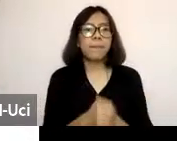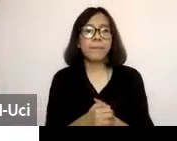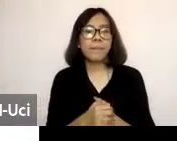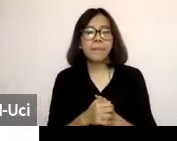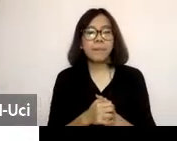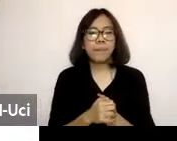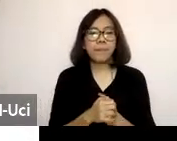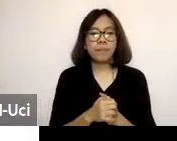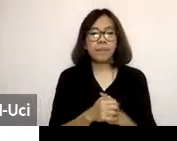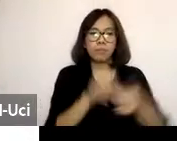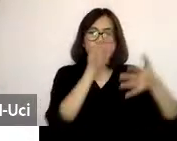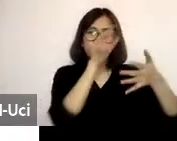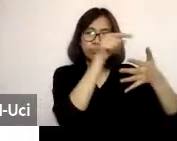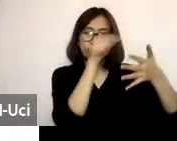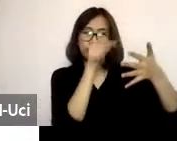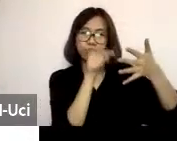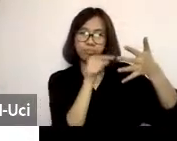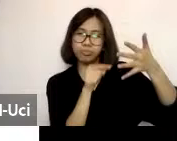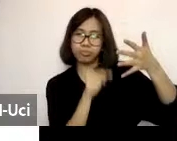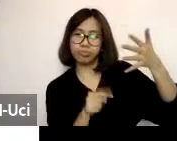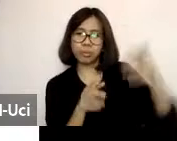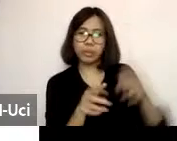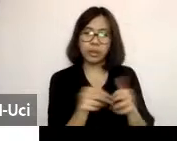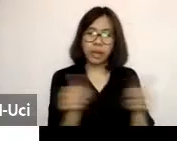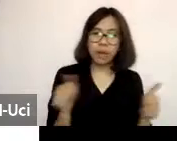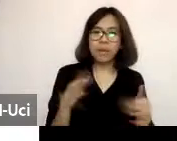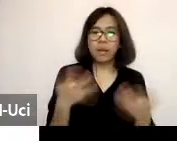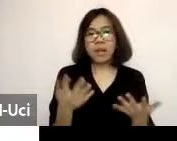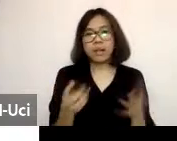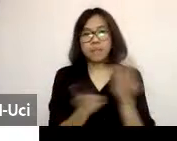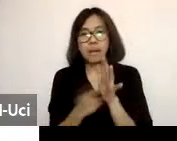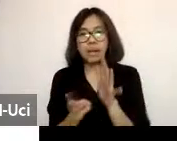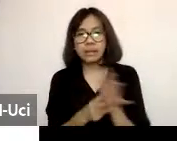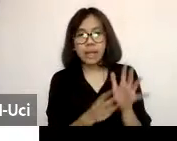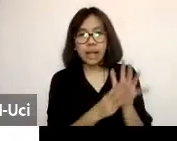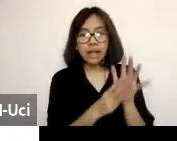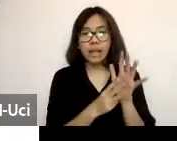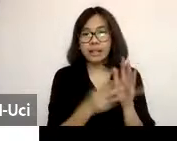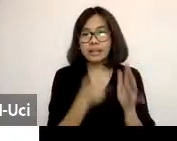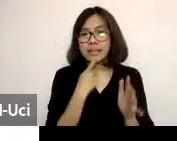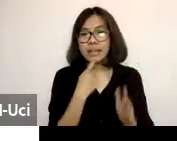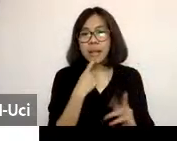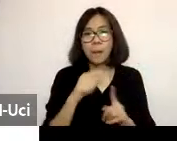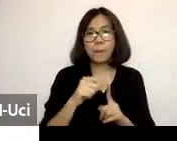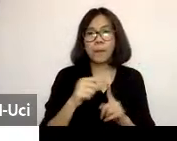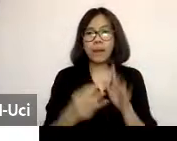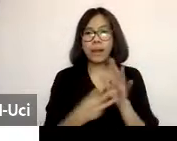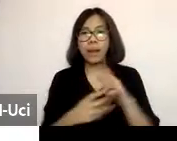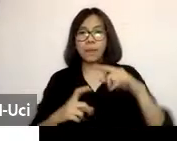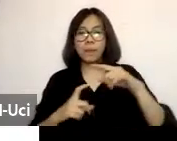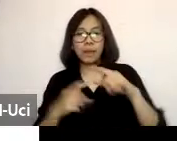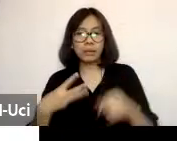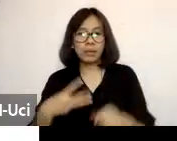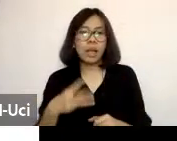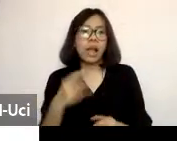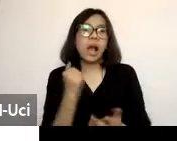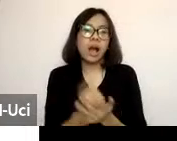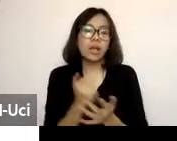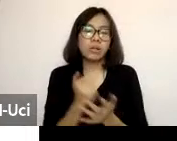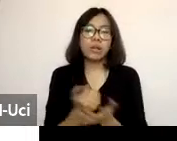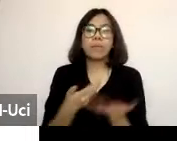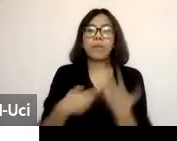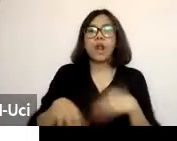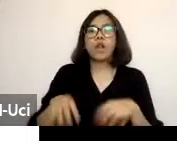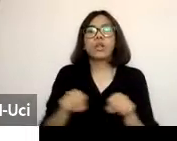dan seterusnya hingga memang penelitian sengketa dalam pdny mesinnya harus berbasis elektronik itu kalau kita